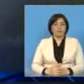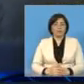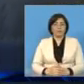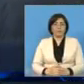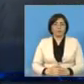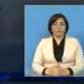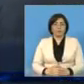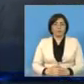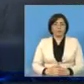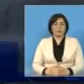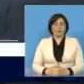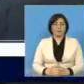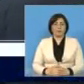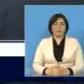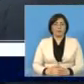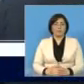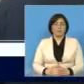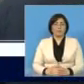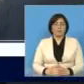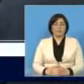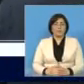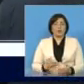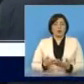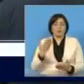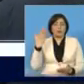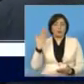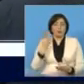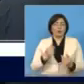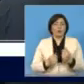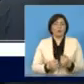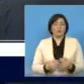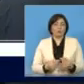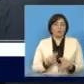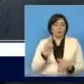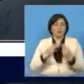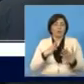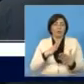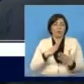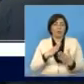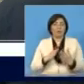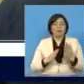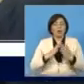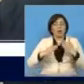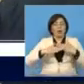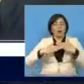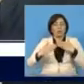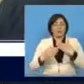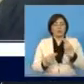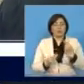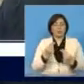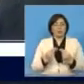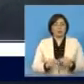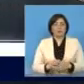анық. Барлығы бұрын кезінде ойнаған ауланың, көшенің балдары, әрбір салада жұмыс істейді оқушылар,